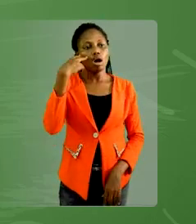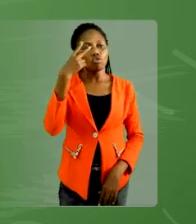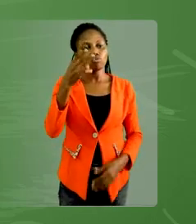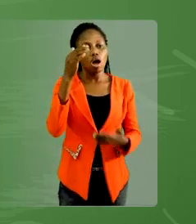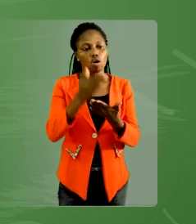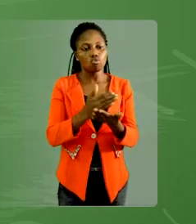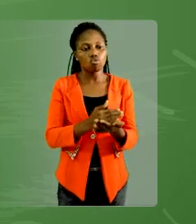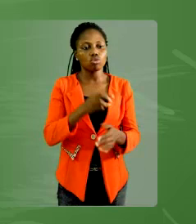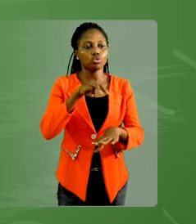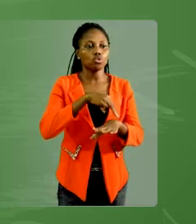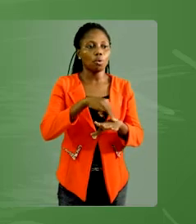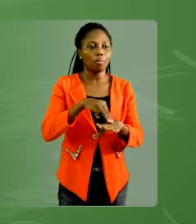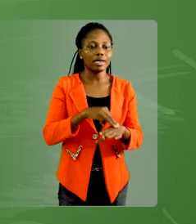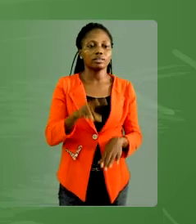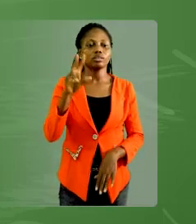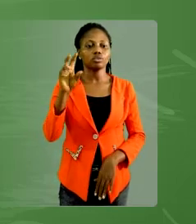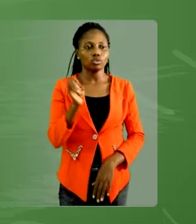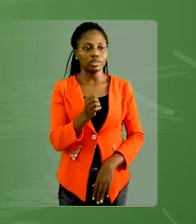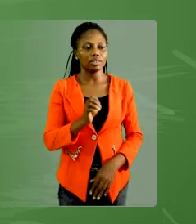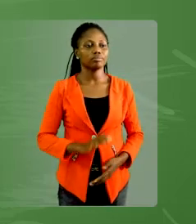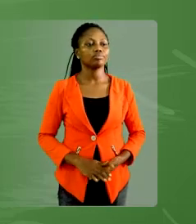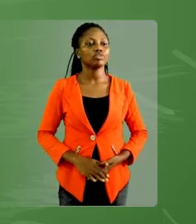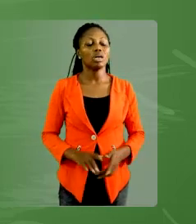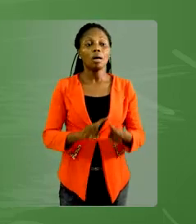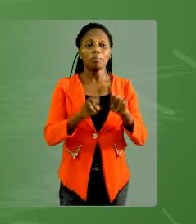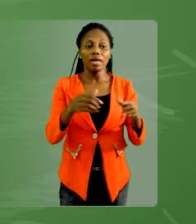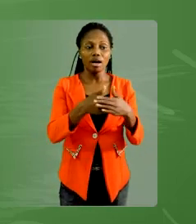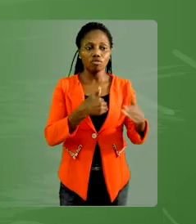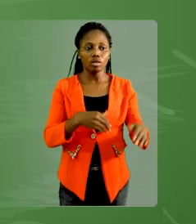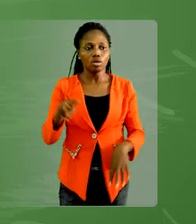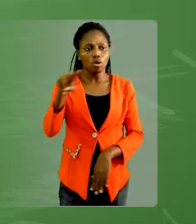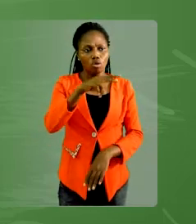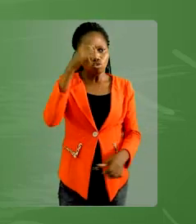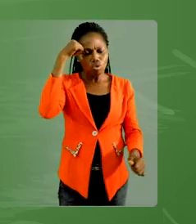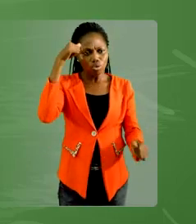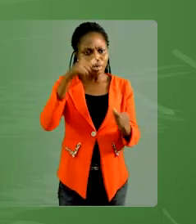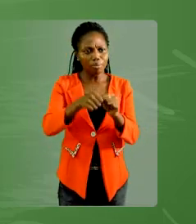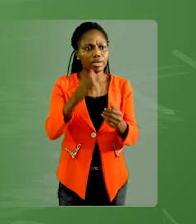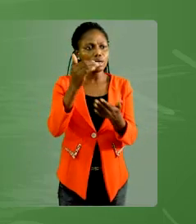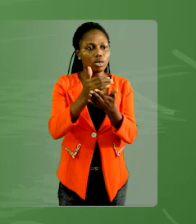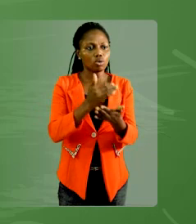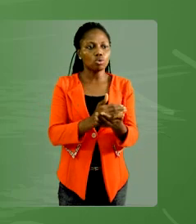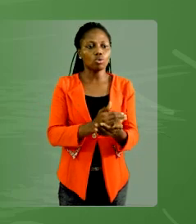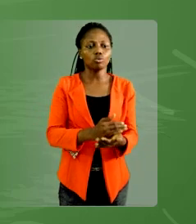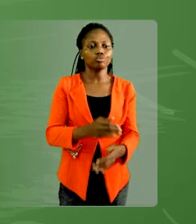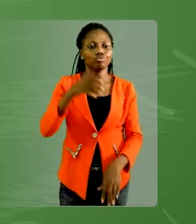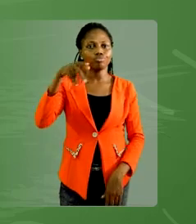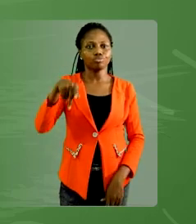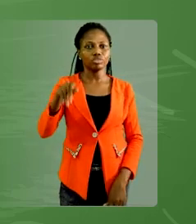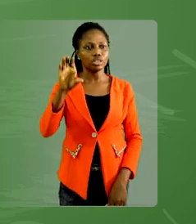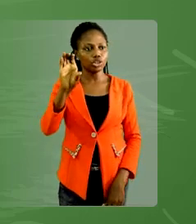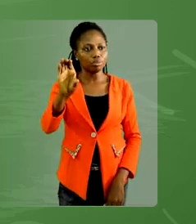sur une leçon en classe de 3e. Mais avant, je tiens à vous informer qu'en